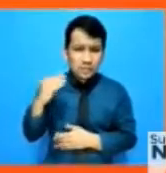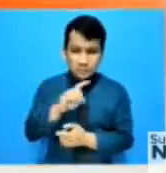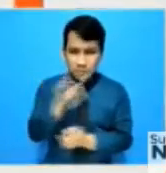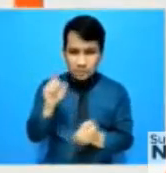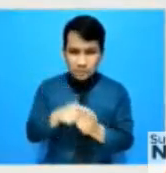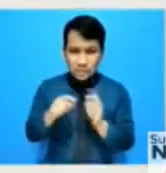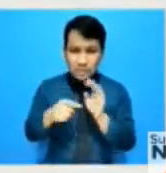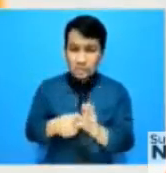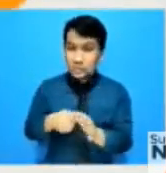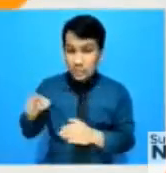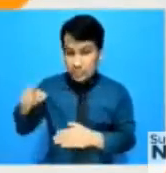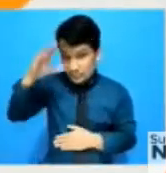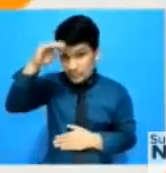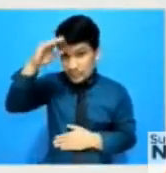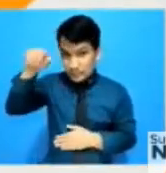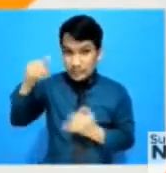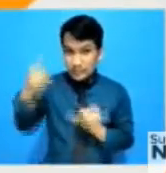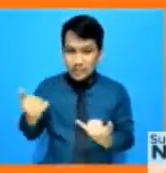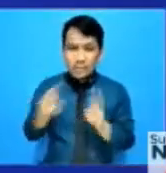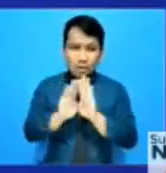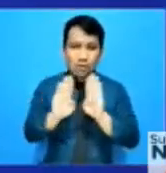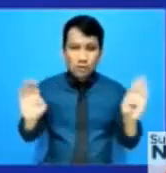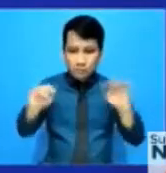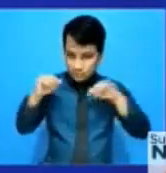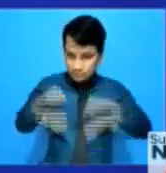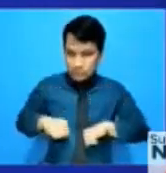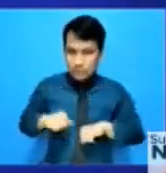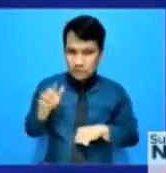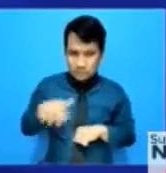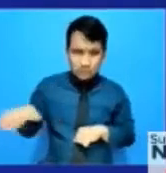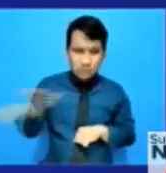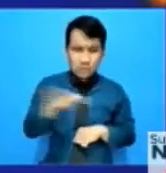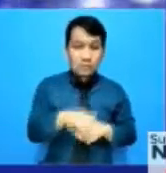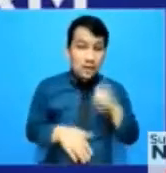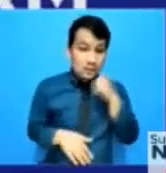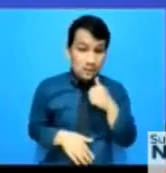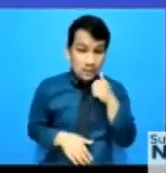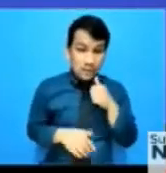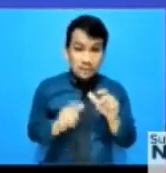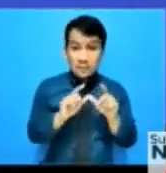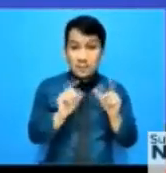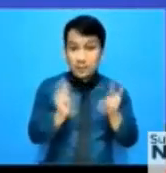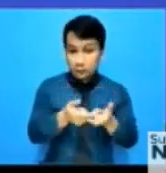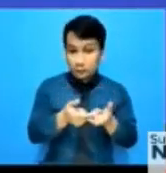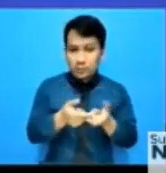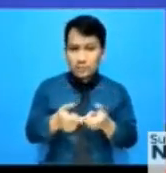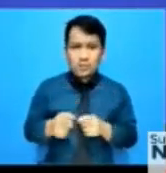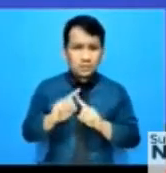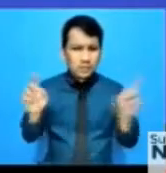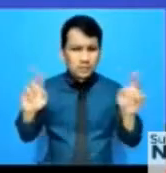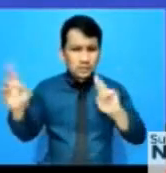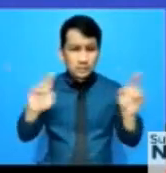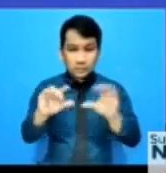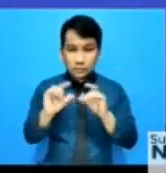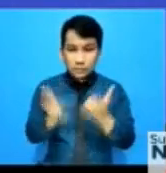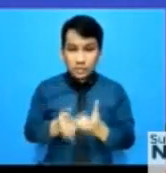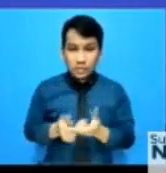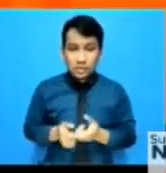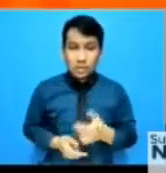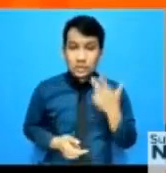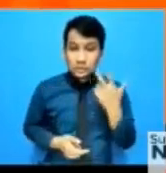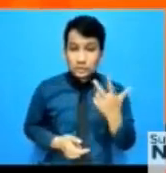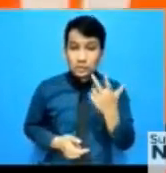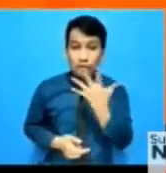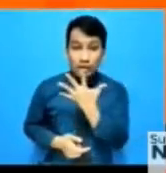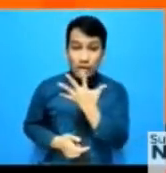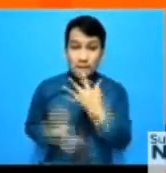sa boy band, ngayon open na rin magpasiklab ang mga girl group. Siguraduhin lang na ang inyong grupo ay binubuo ng 3 to 5